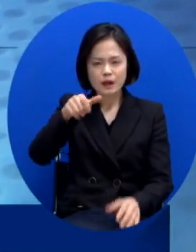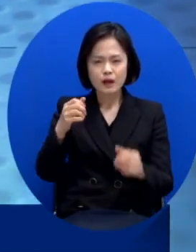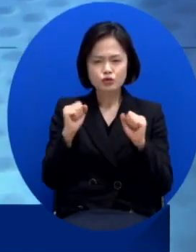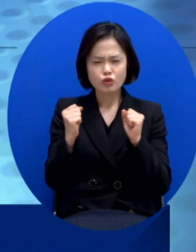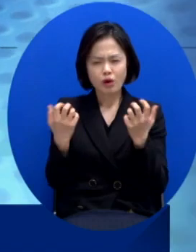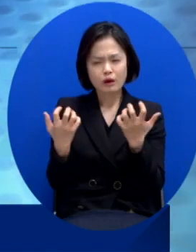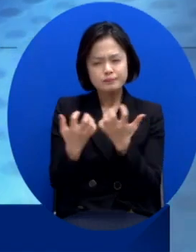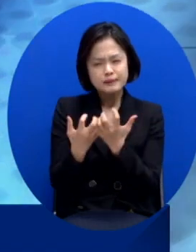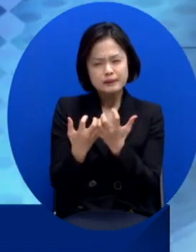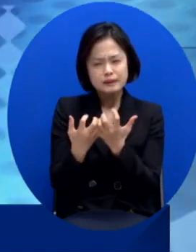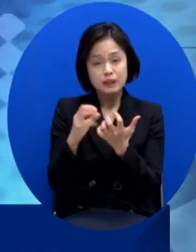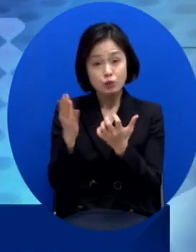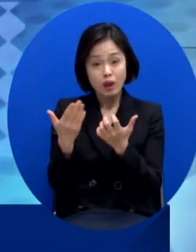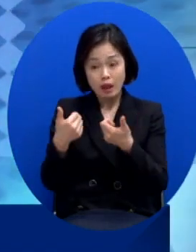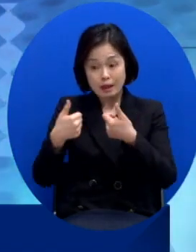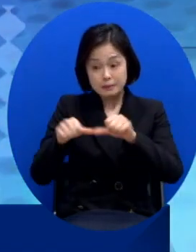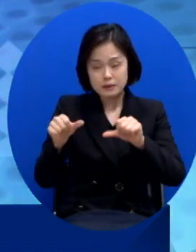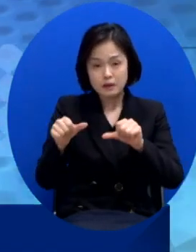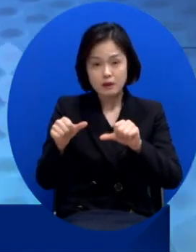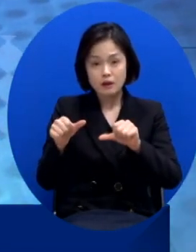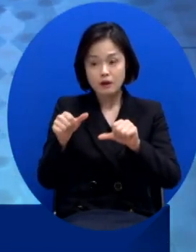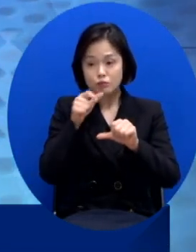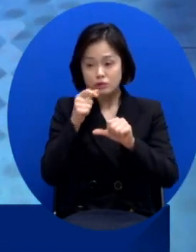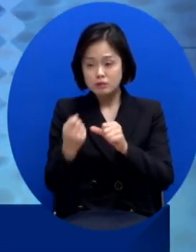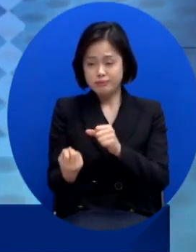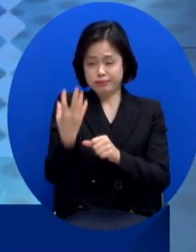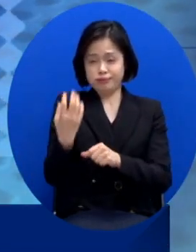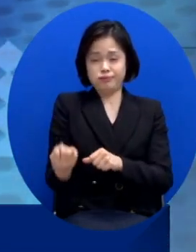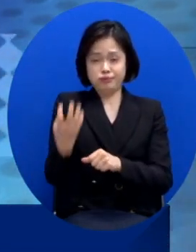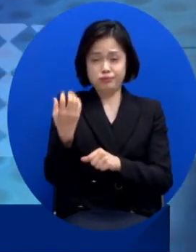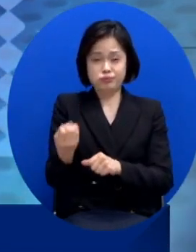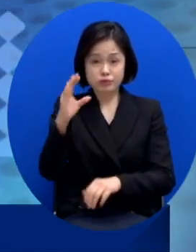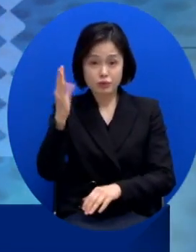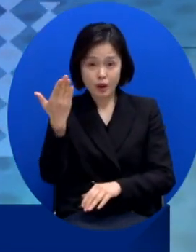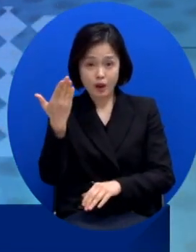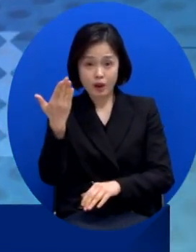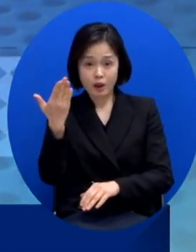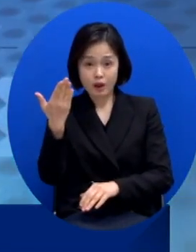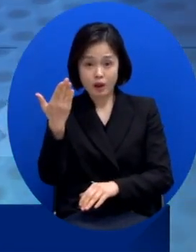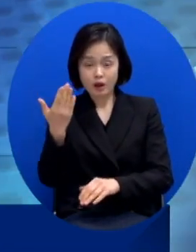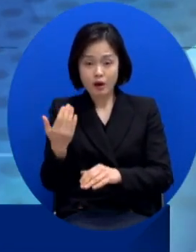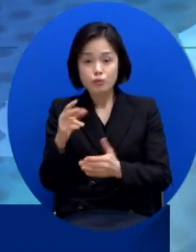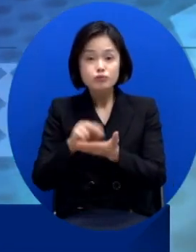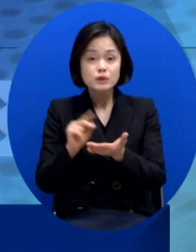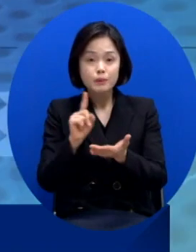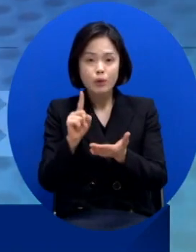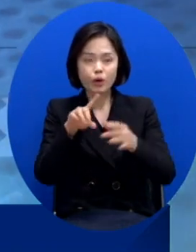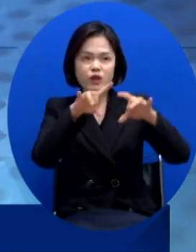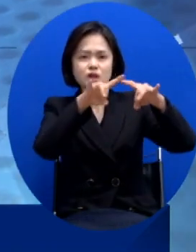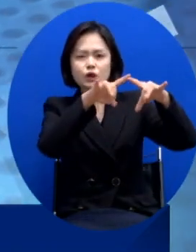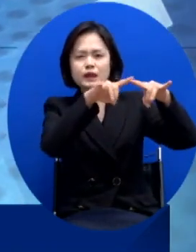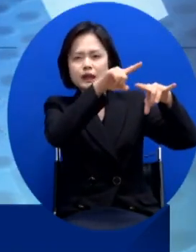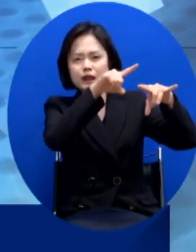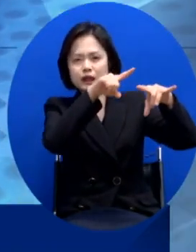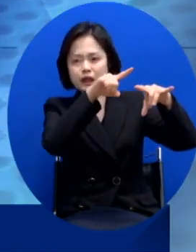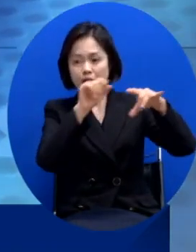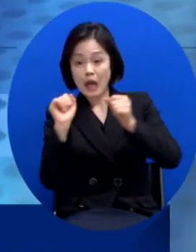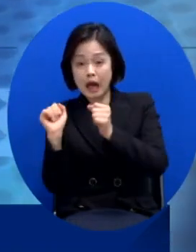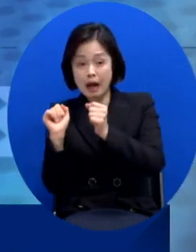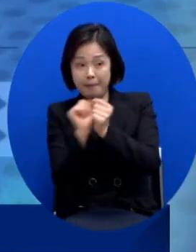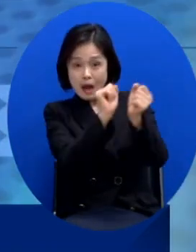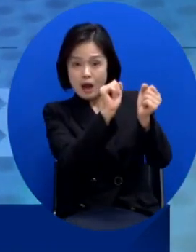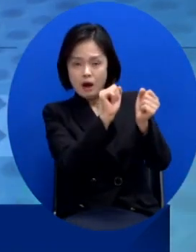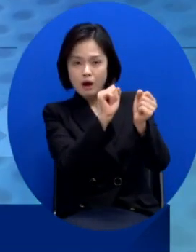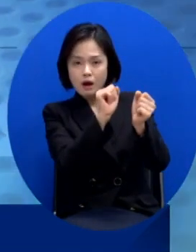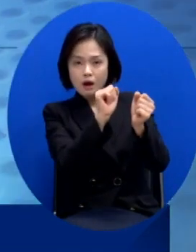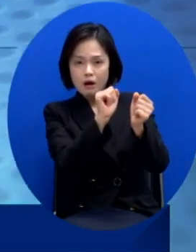는 농토가 되면은 겉에 물이 이제 반품 되더니 할 거 아니에요 그러면 전기는 제일 취약한 게 물이 거든요